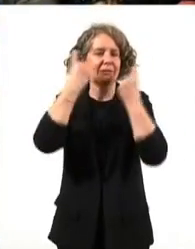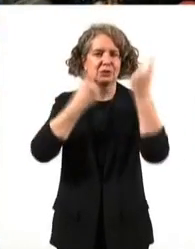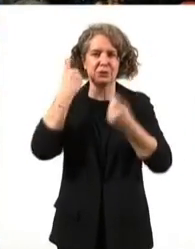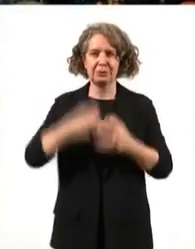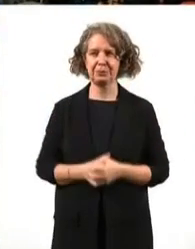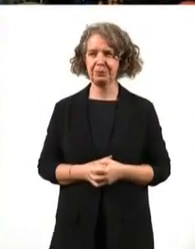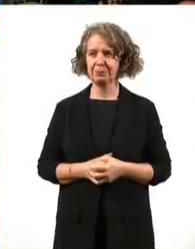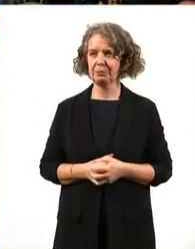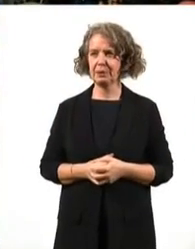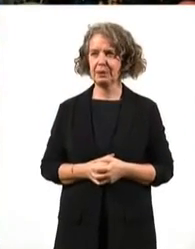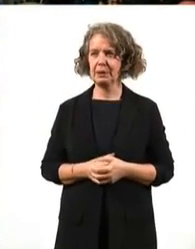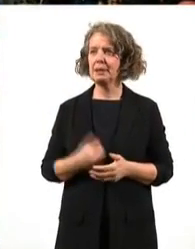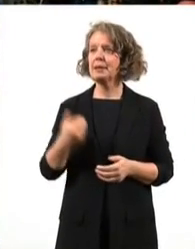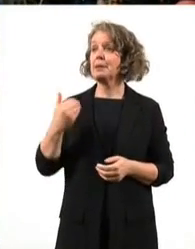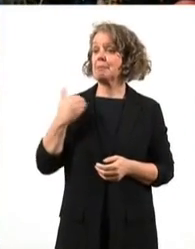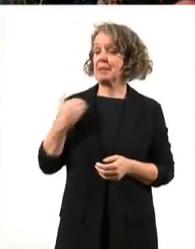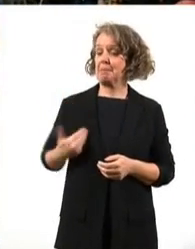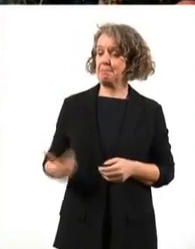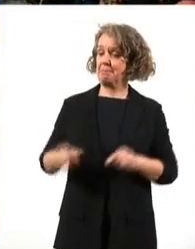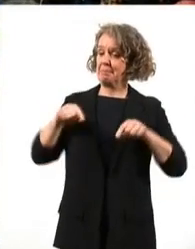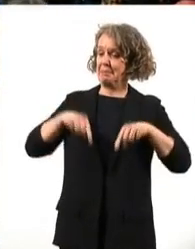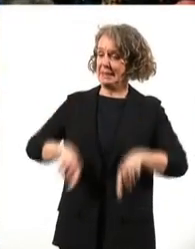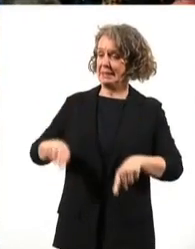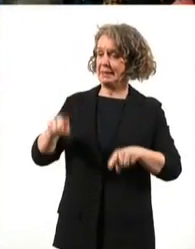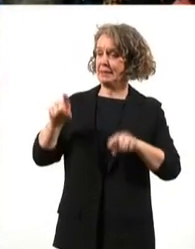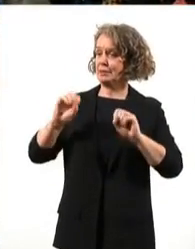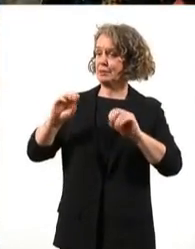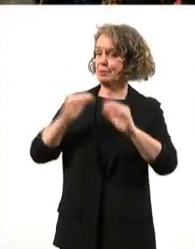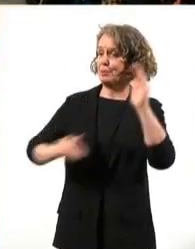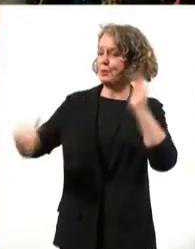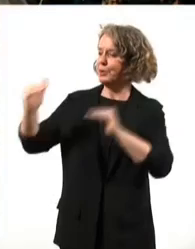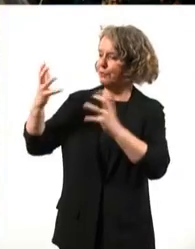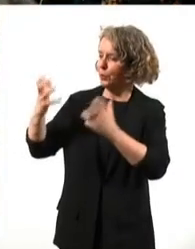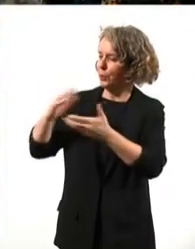Retailleau, vous vouliez reprendre la parole rapidement. Pour rebondir sur ce